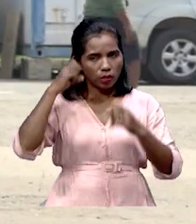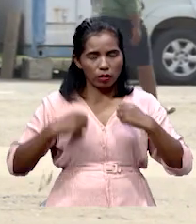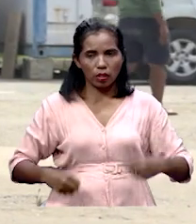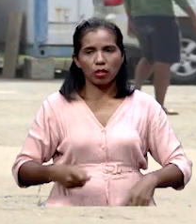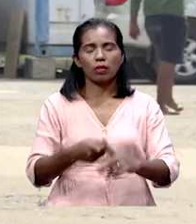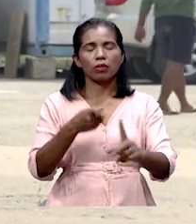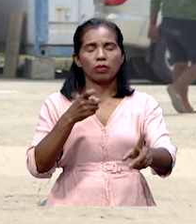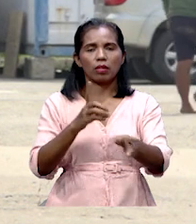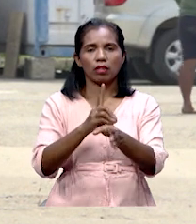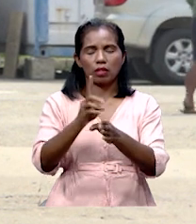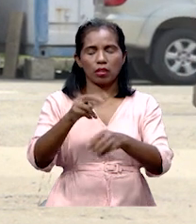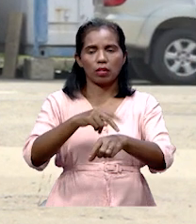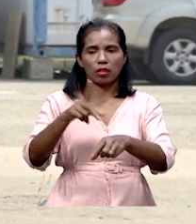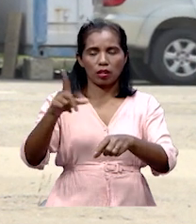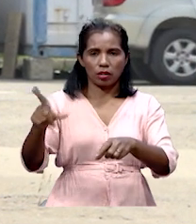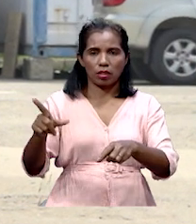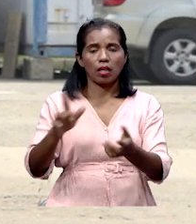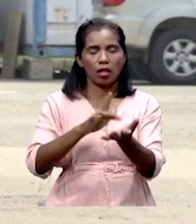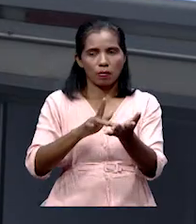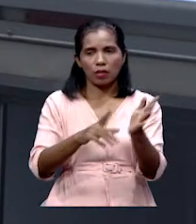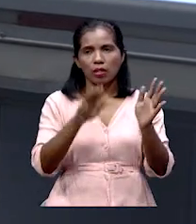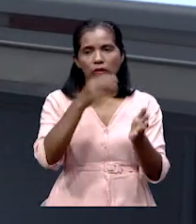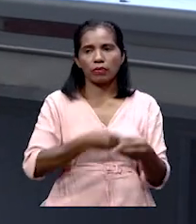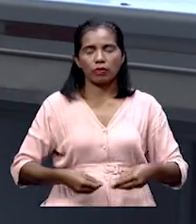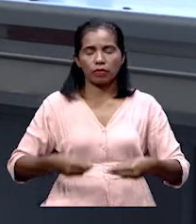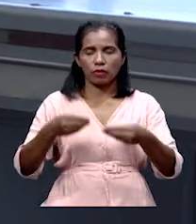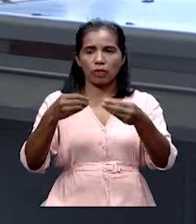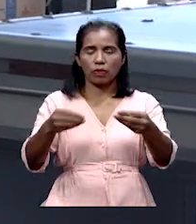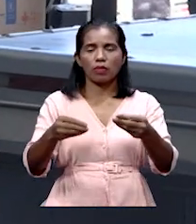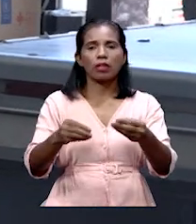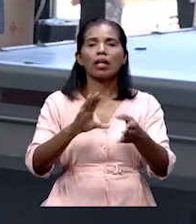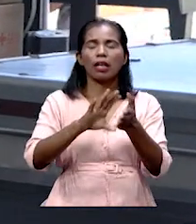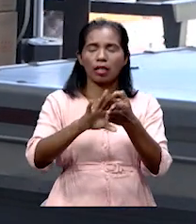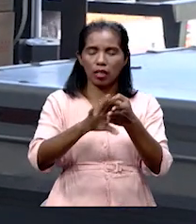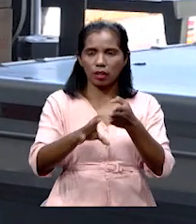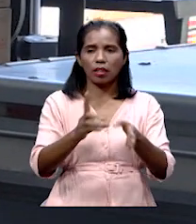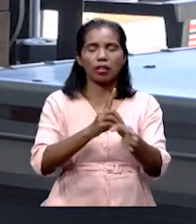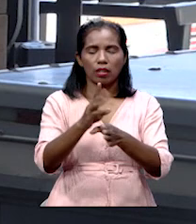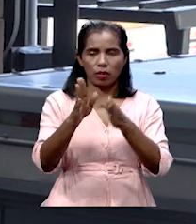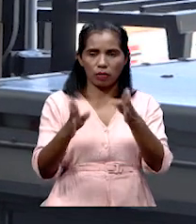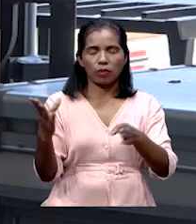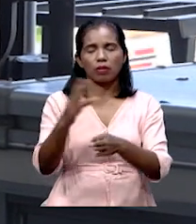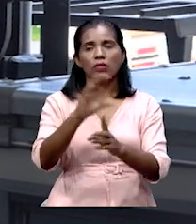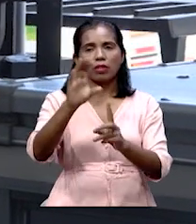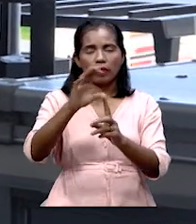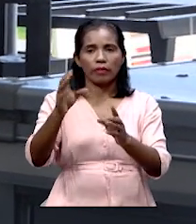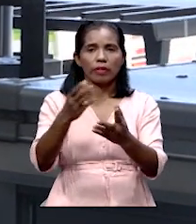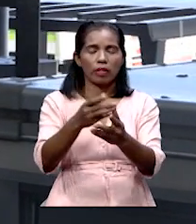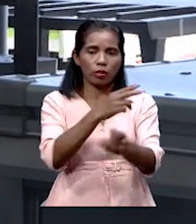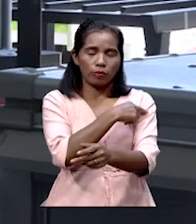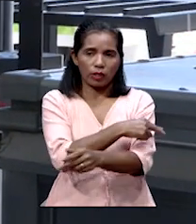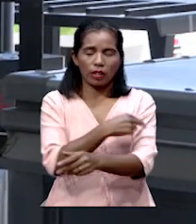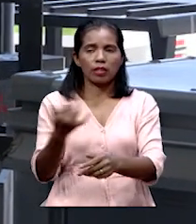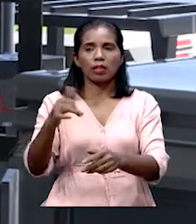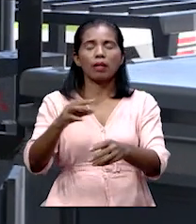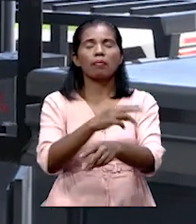Direção Nacional Farmácia Medicamento hatung ona despacho ba iha diretor no chefe Centro Saúde Sira, mai be